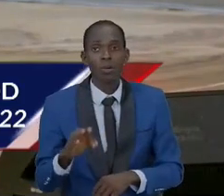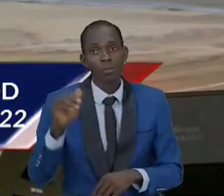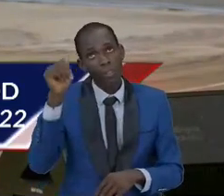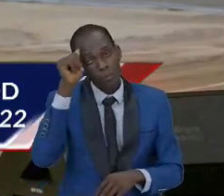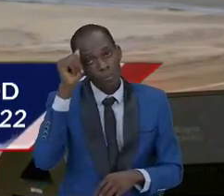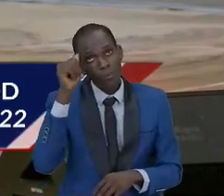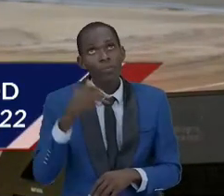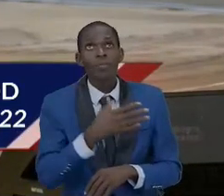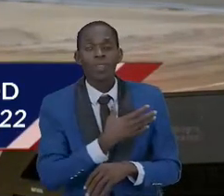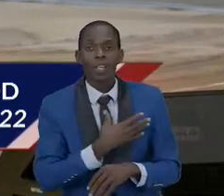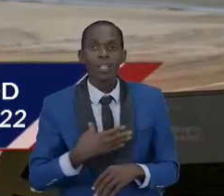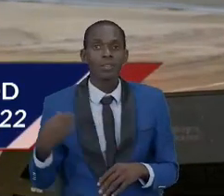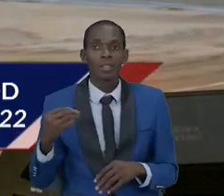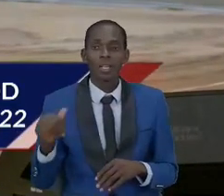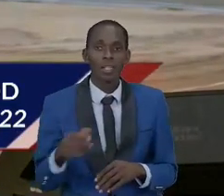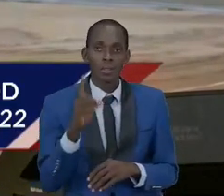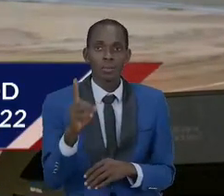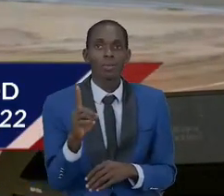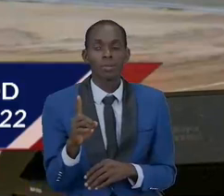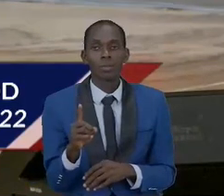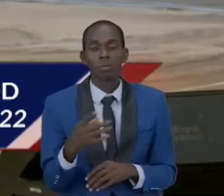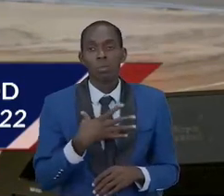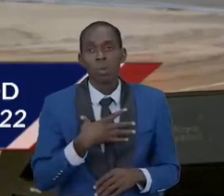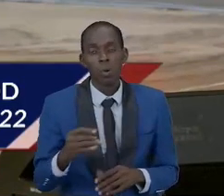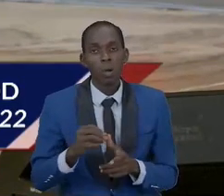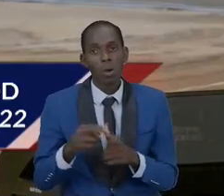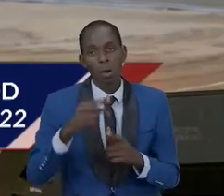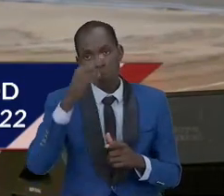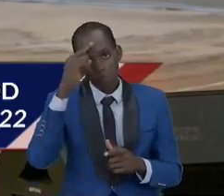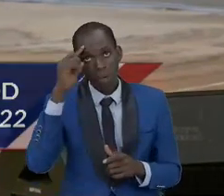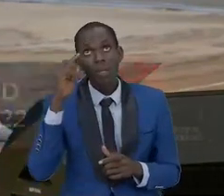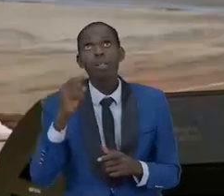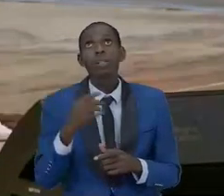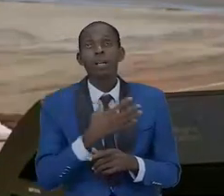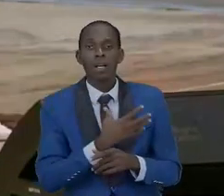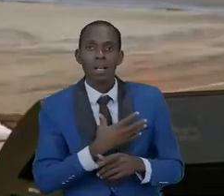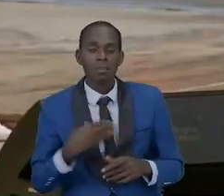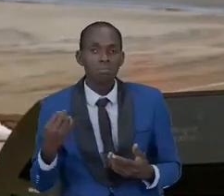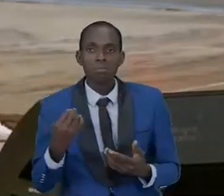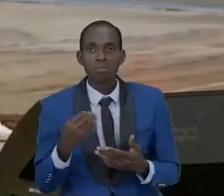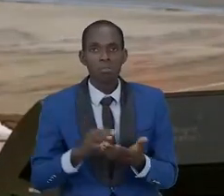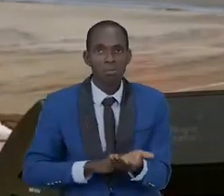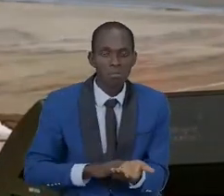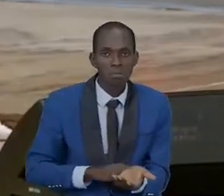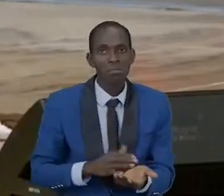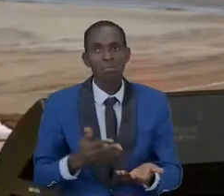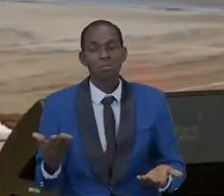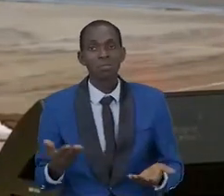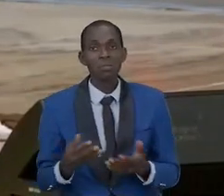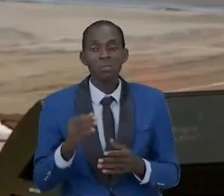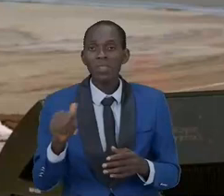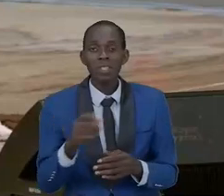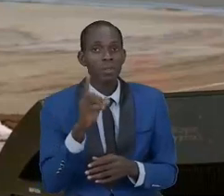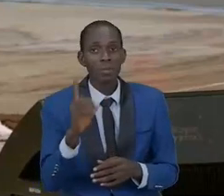qui est né par une femme blanc ou noir ou brun ou jaune un